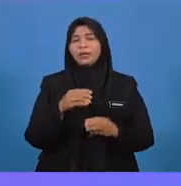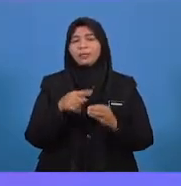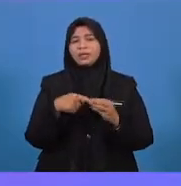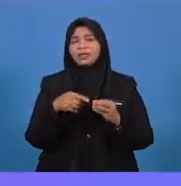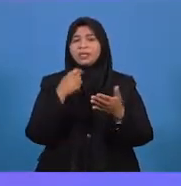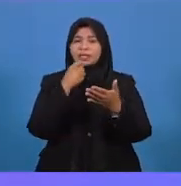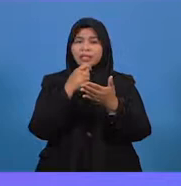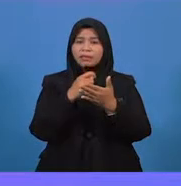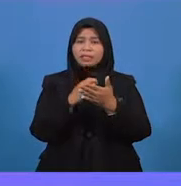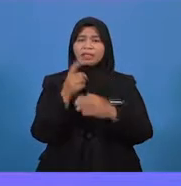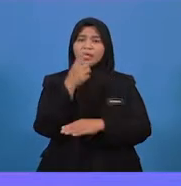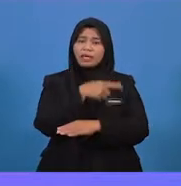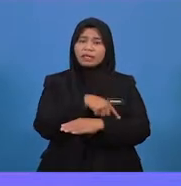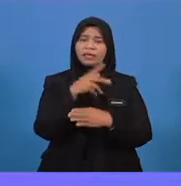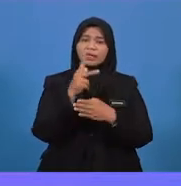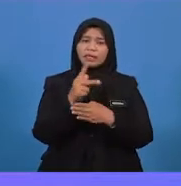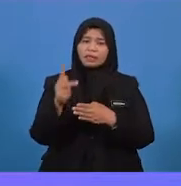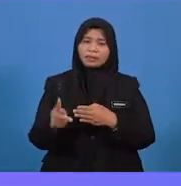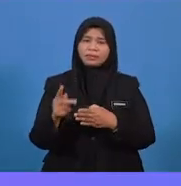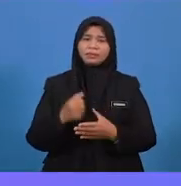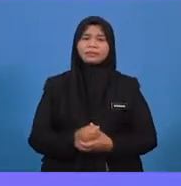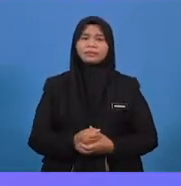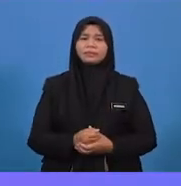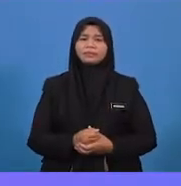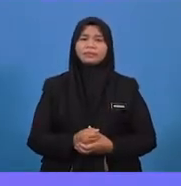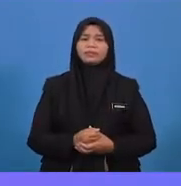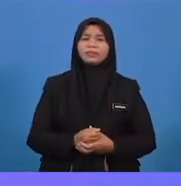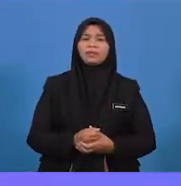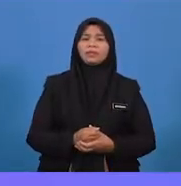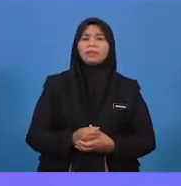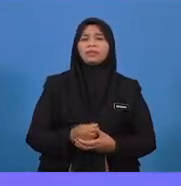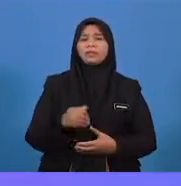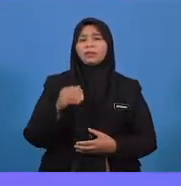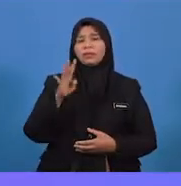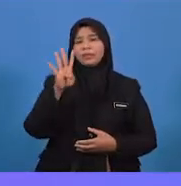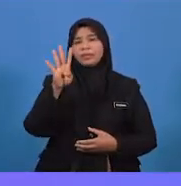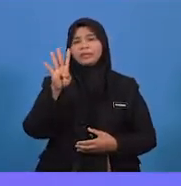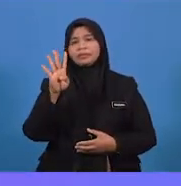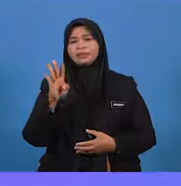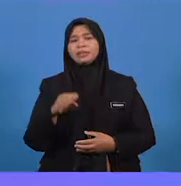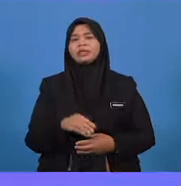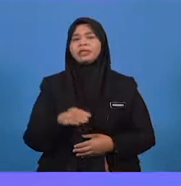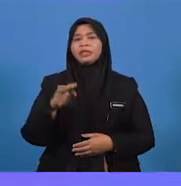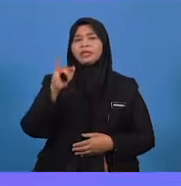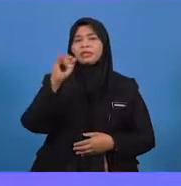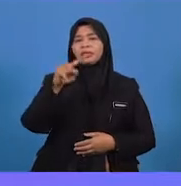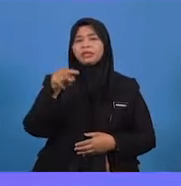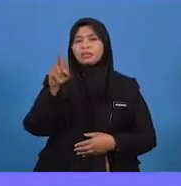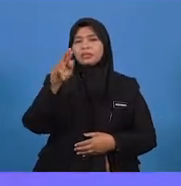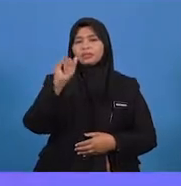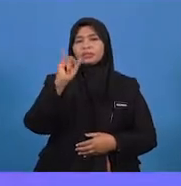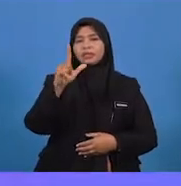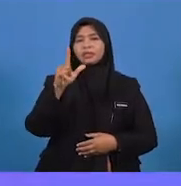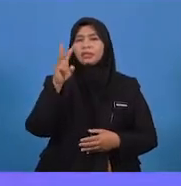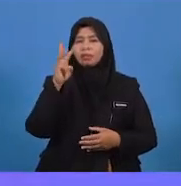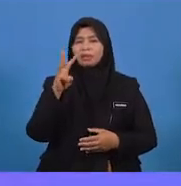apabila tibanya hari kiamat kelak. Malakul Maut adalah malaikat keempat yang wajib